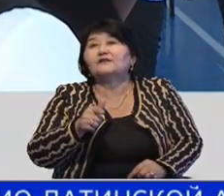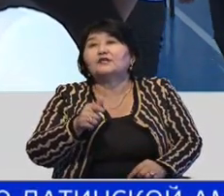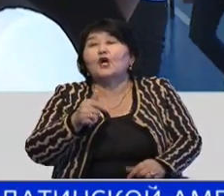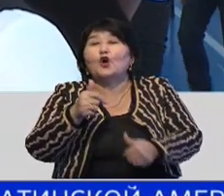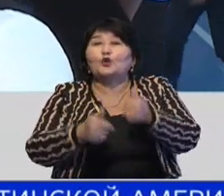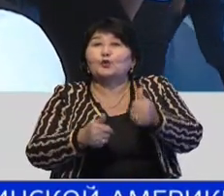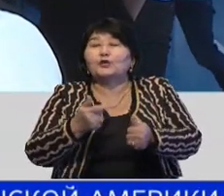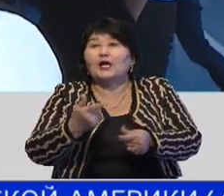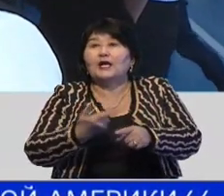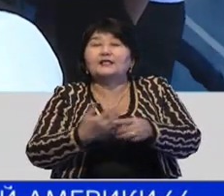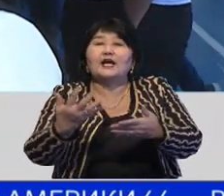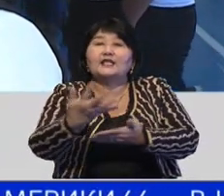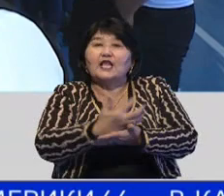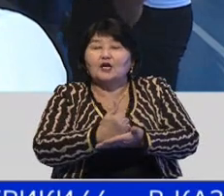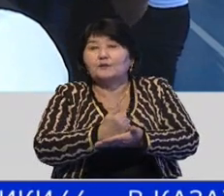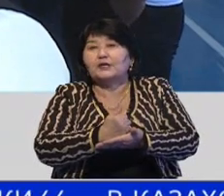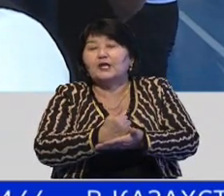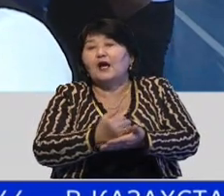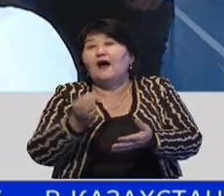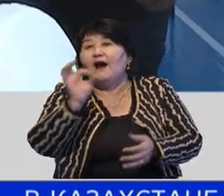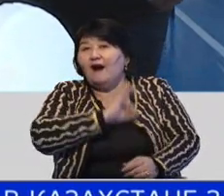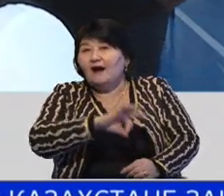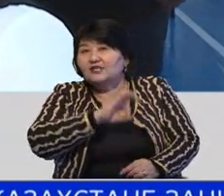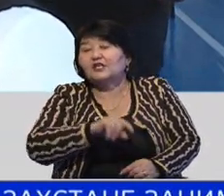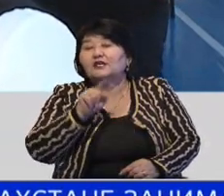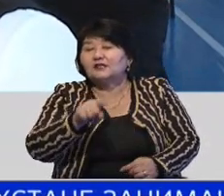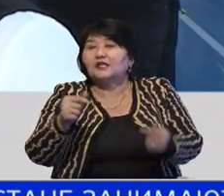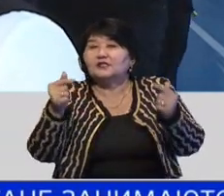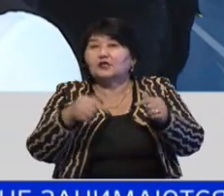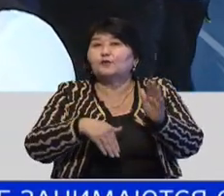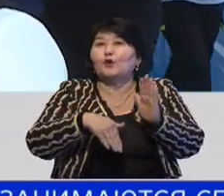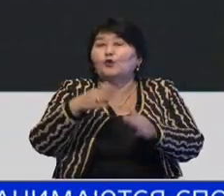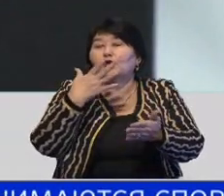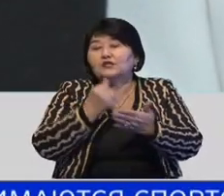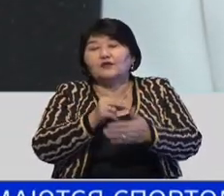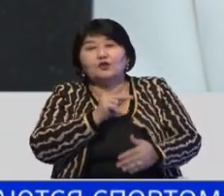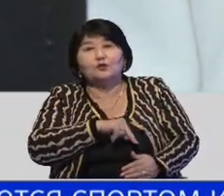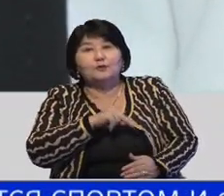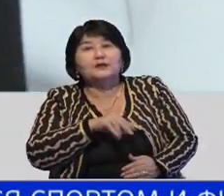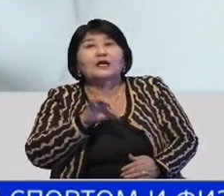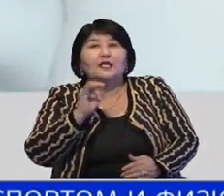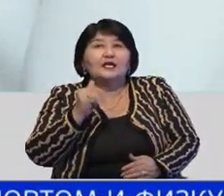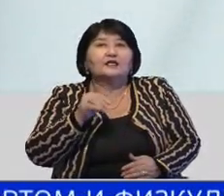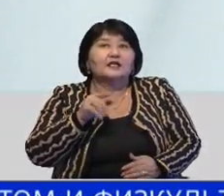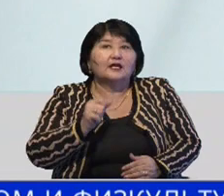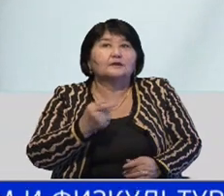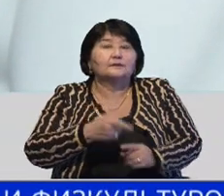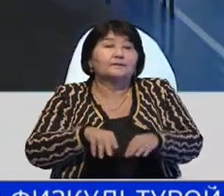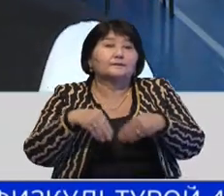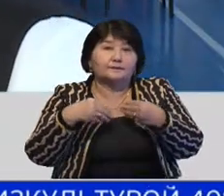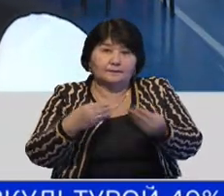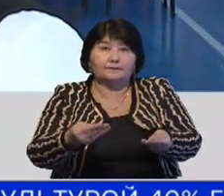рейтингового турнира они набирают рейтинговые очки и, соответственно, улучшают свои позиции в рейтинге. Это им